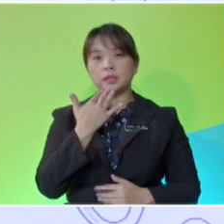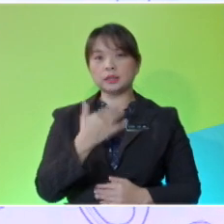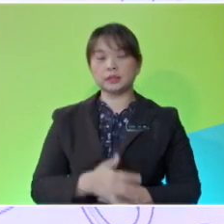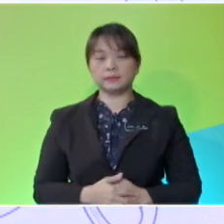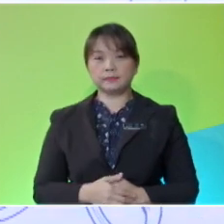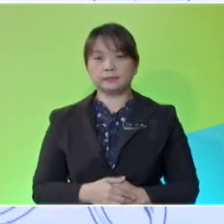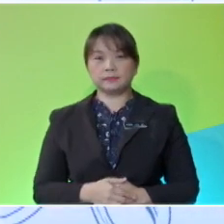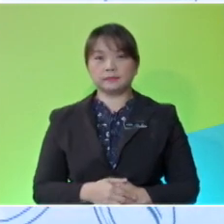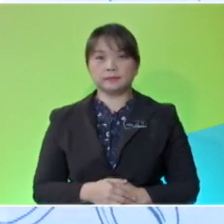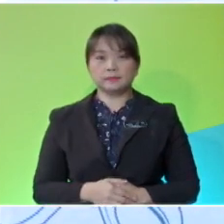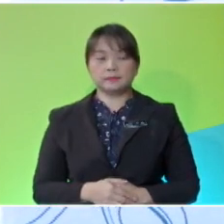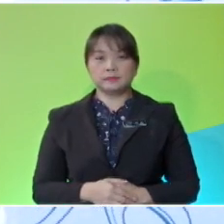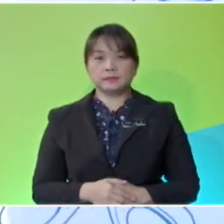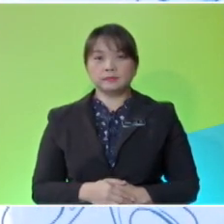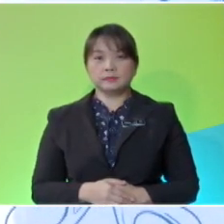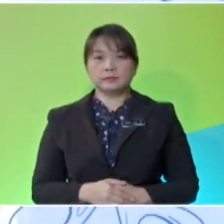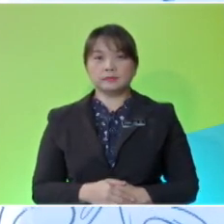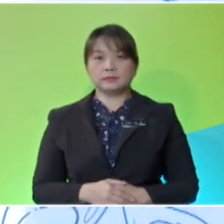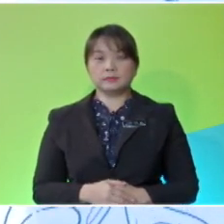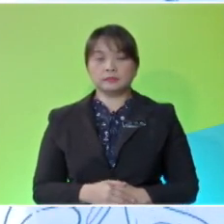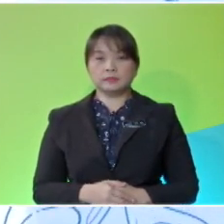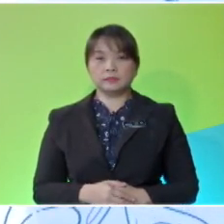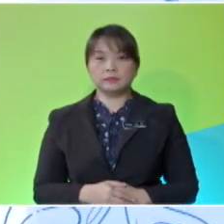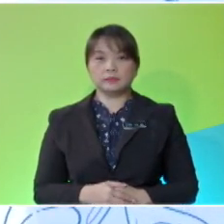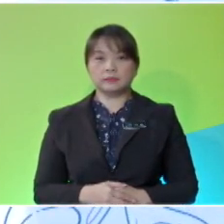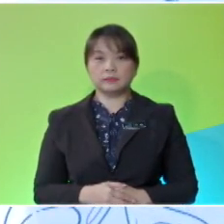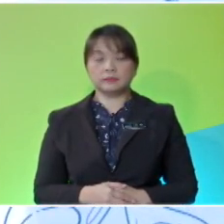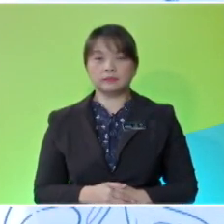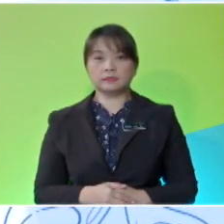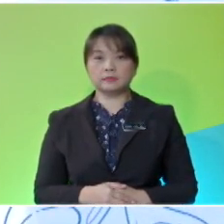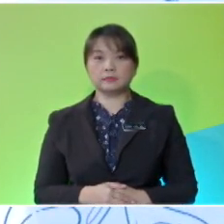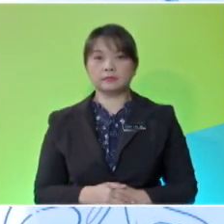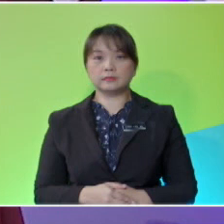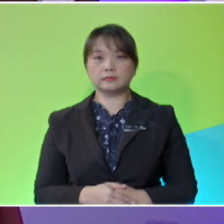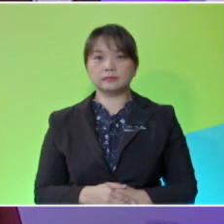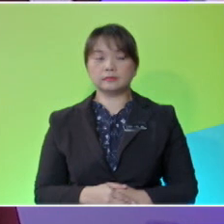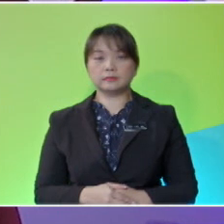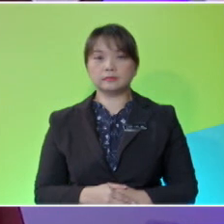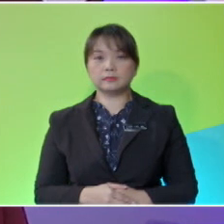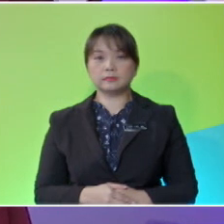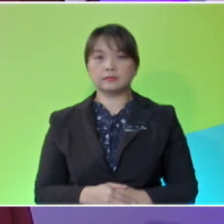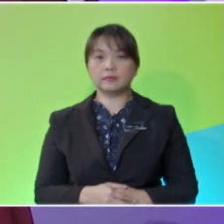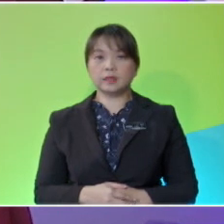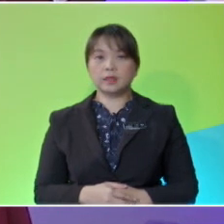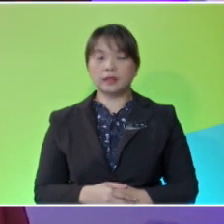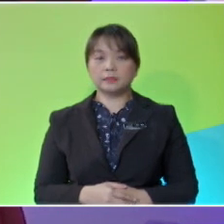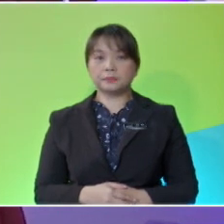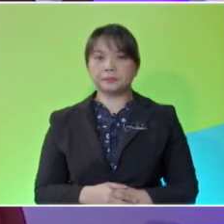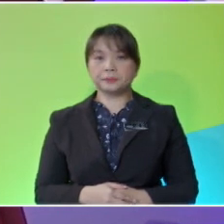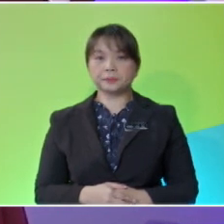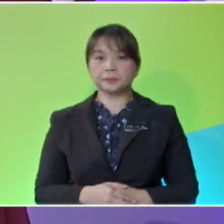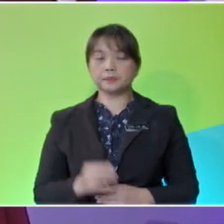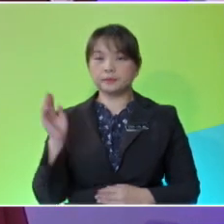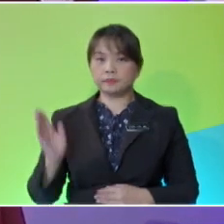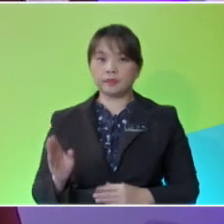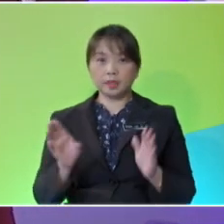garisan yang berwarna biru yang menunjukkan itu adalah kawasan yang berair nah oke baik seterusnya ini adalah contoh